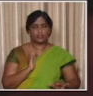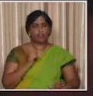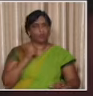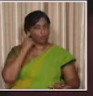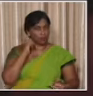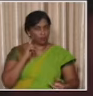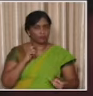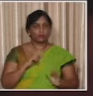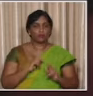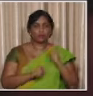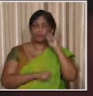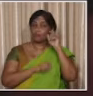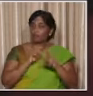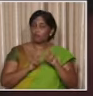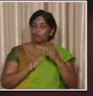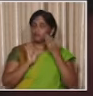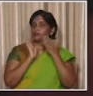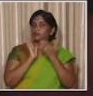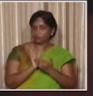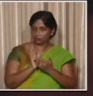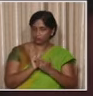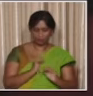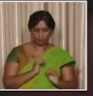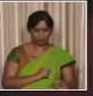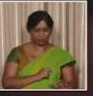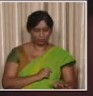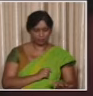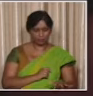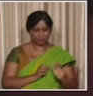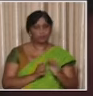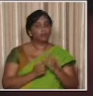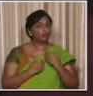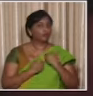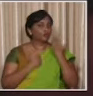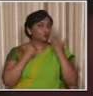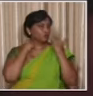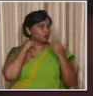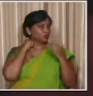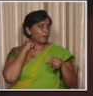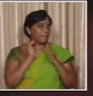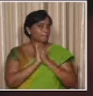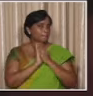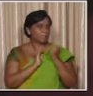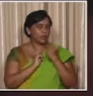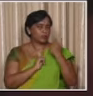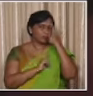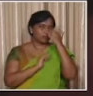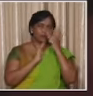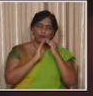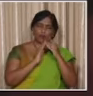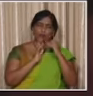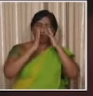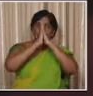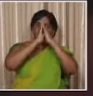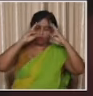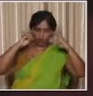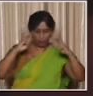පිළිබඳව ජනතාවට ඒත්තු ගන්න. අපි දකින්නේ අද පන්සල වේවා පල්ලිය වේවා කෝවිල